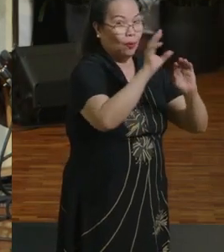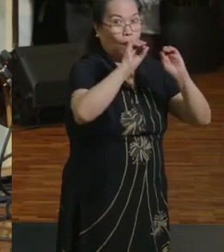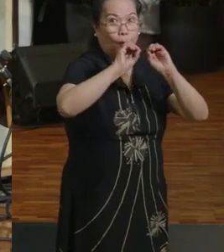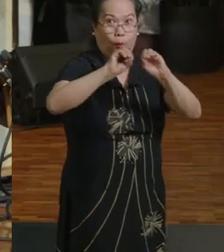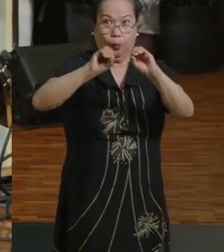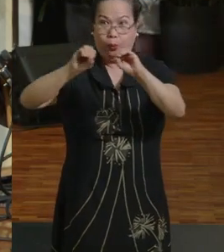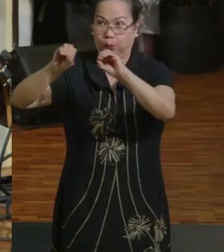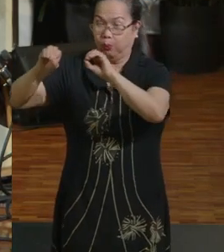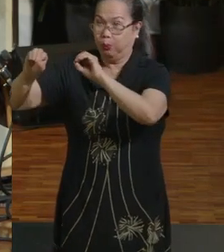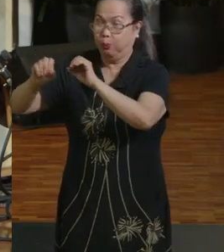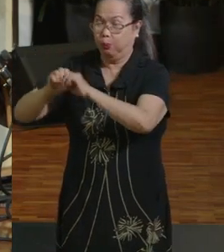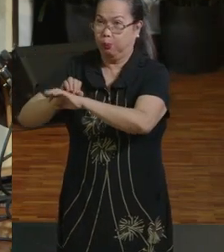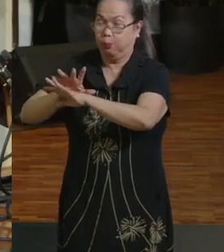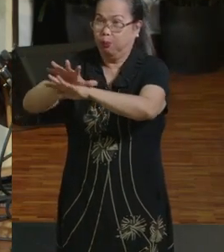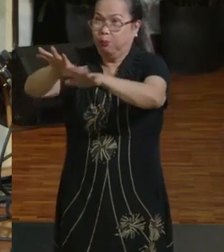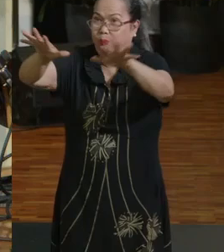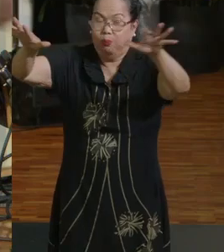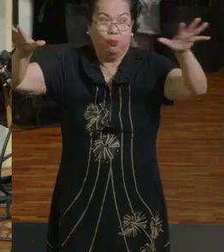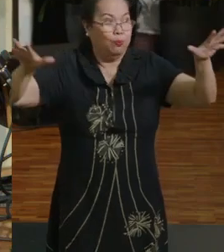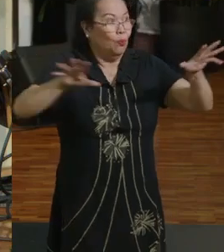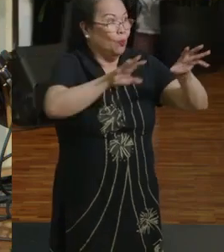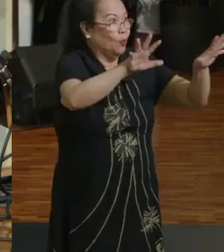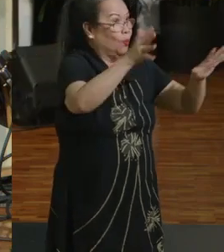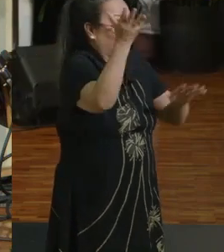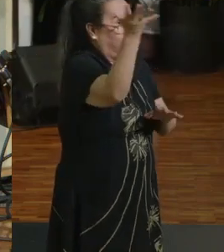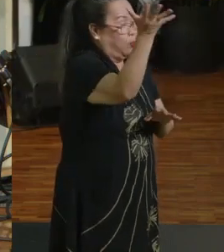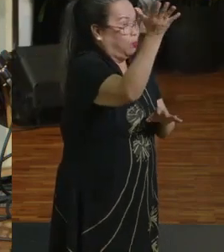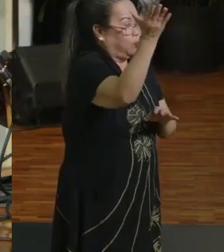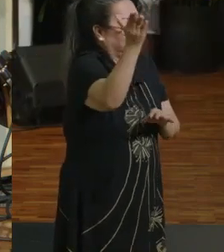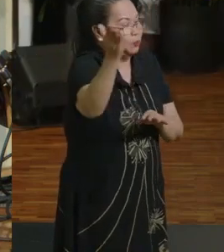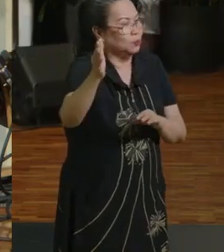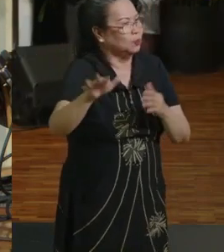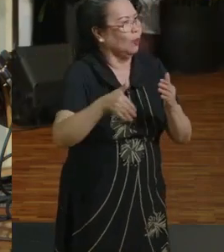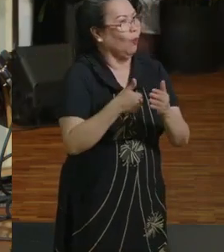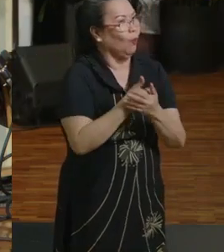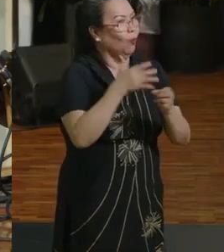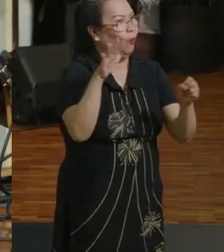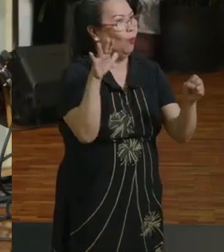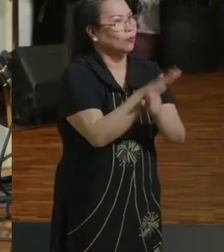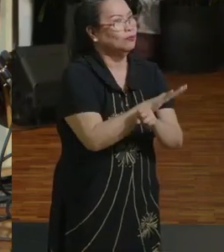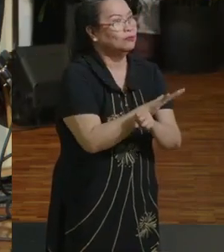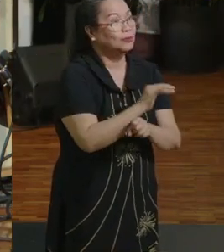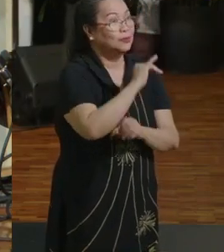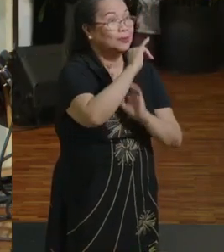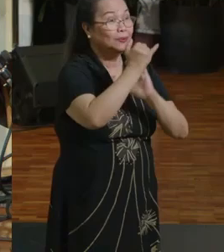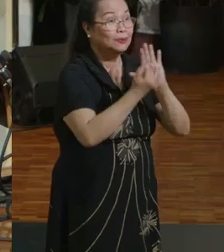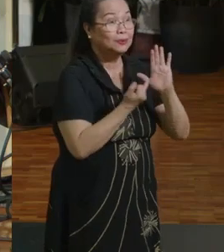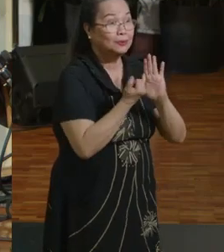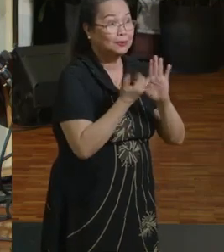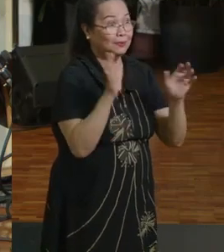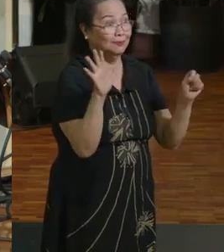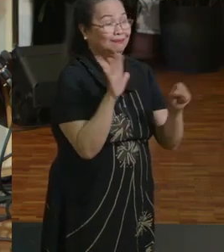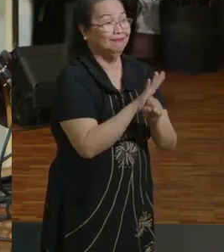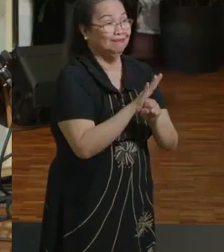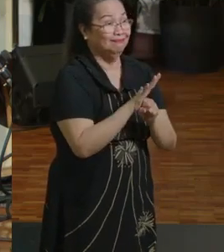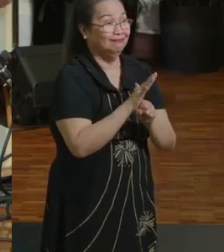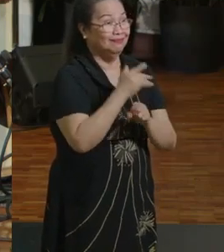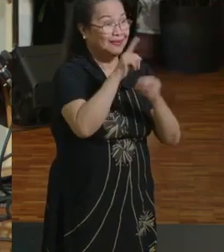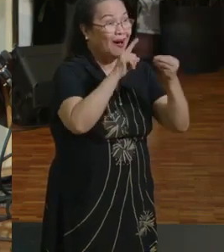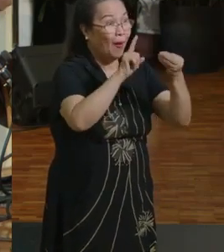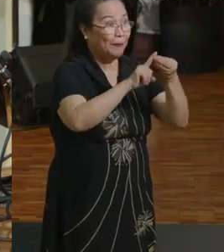teaching." You have filled Jerusalem with your teaching. Punong-puno na ang buong syudad ng ito ng inyong